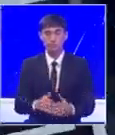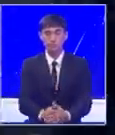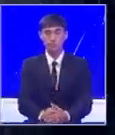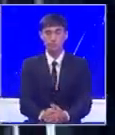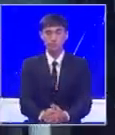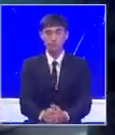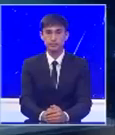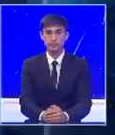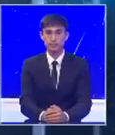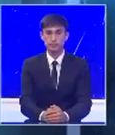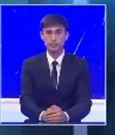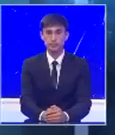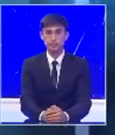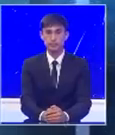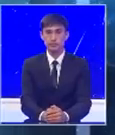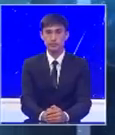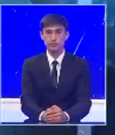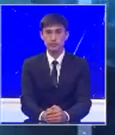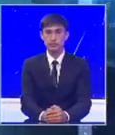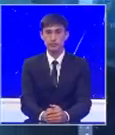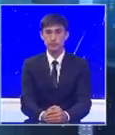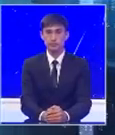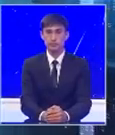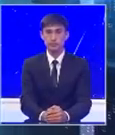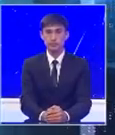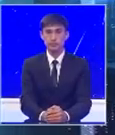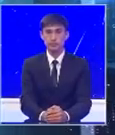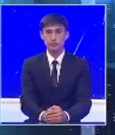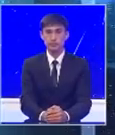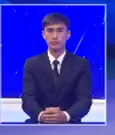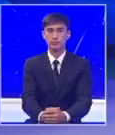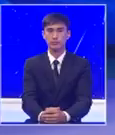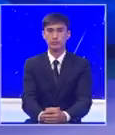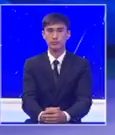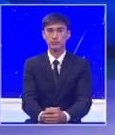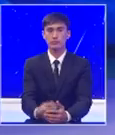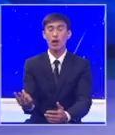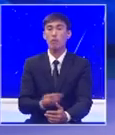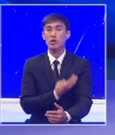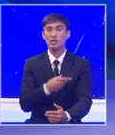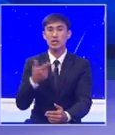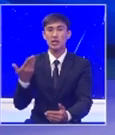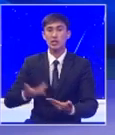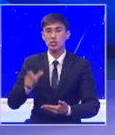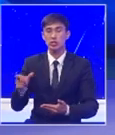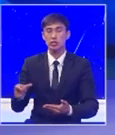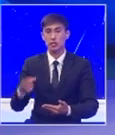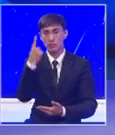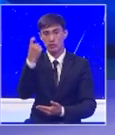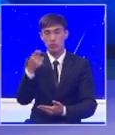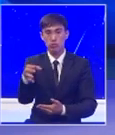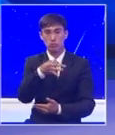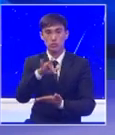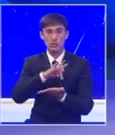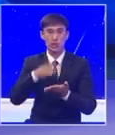Назарбаев, Расулан Шинкенче, телеканал ЖТСУ, Алматинская область, город Конаев. Пожелания жителей на заметку. В областном